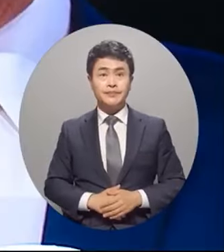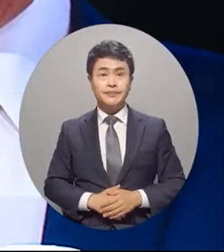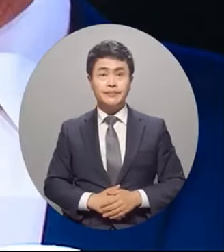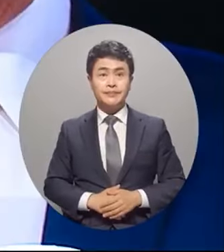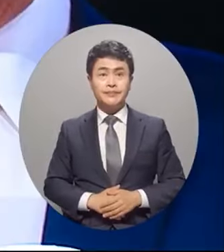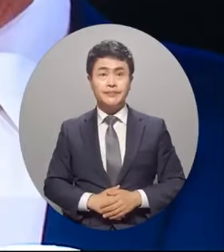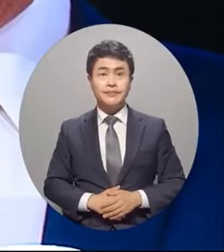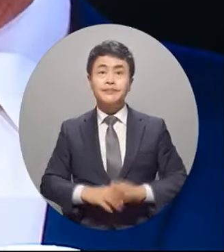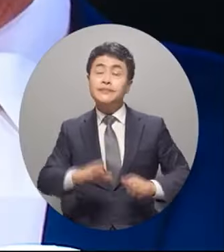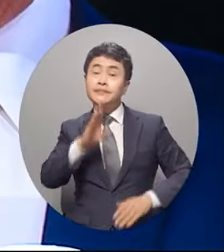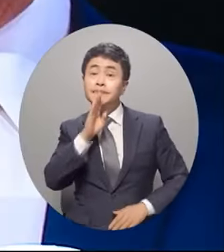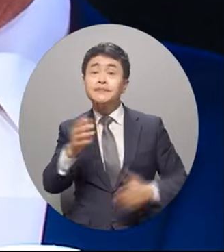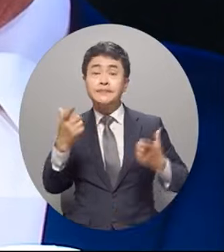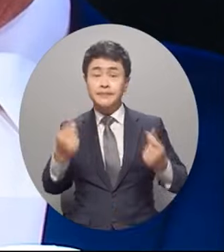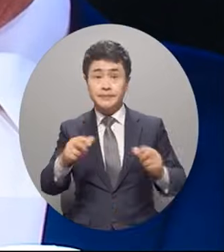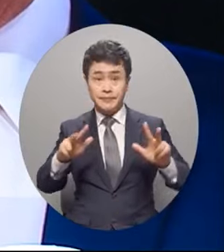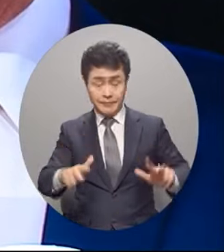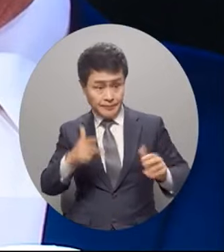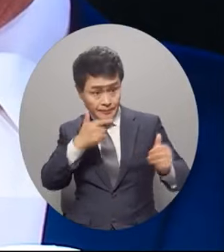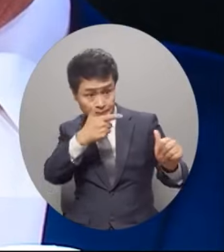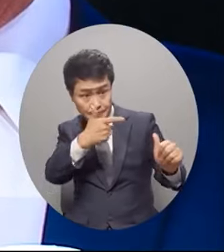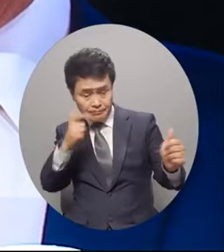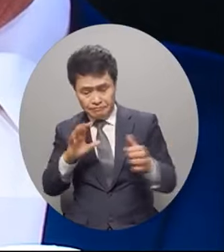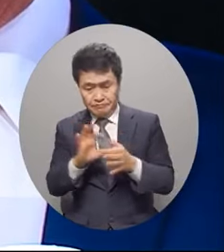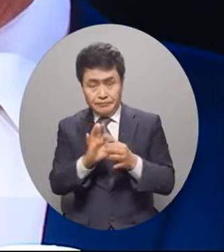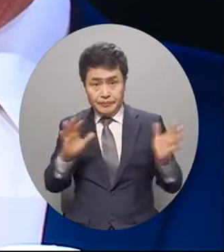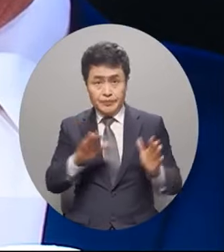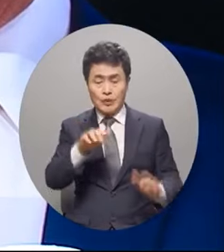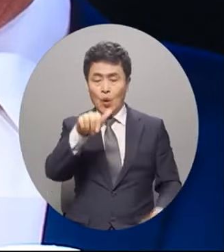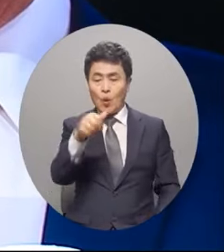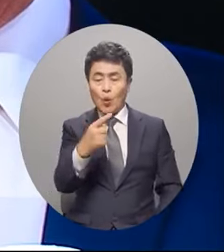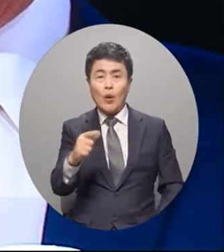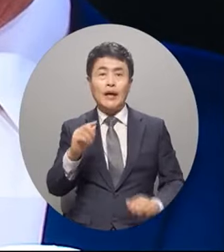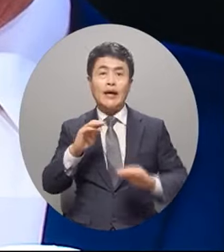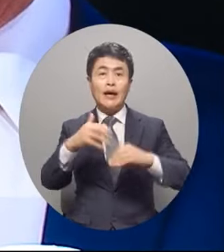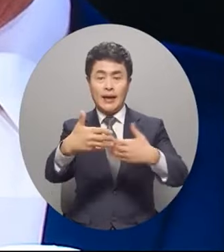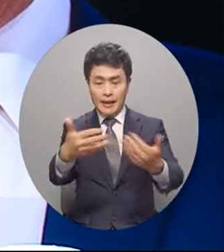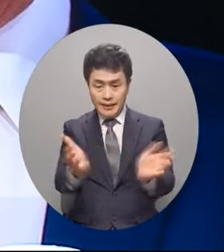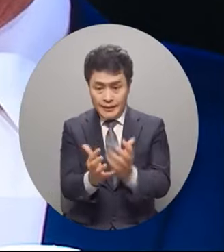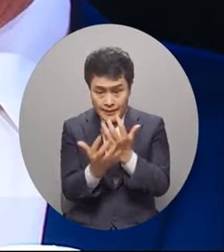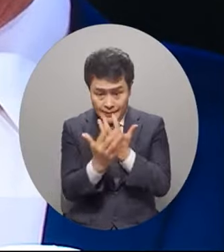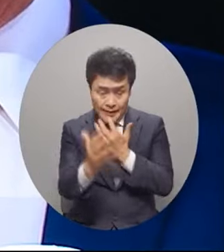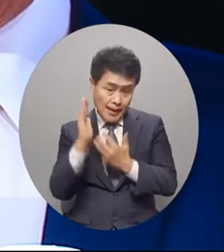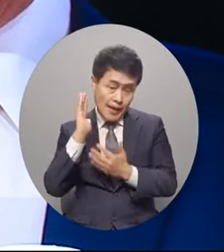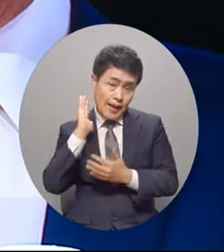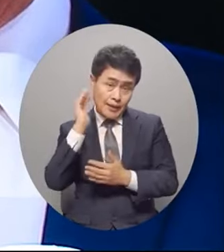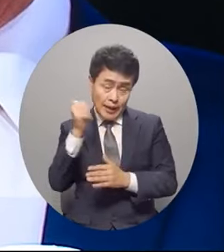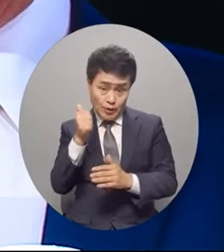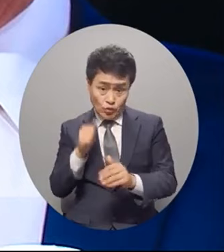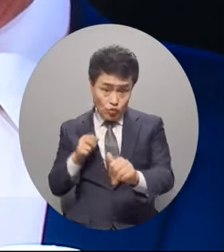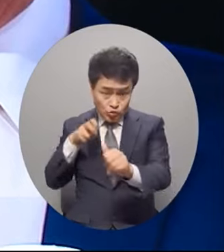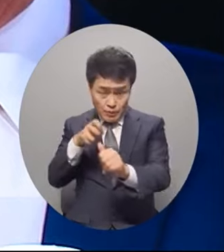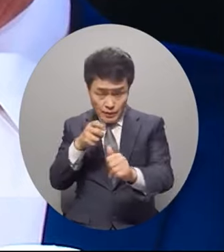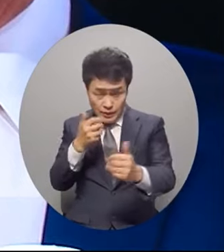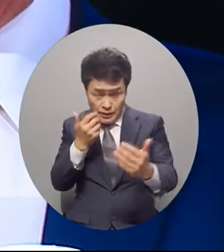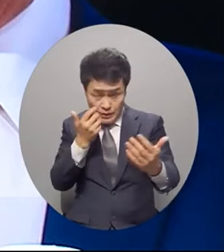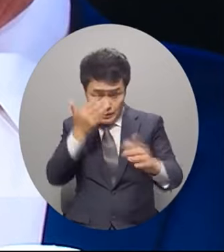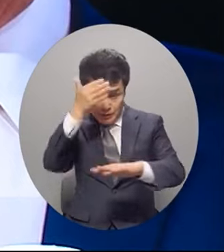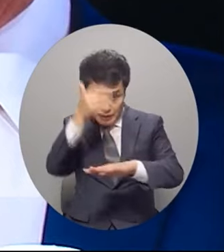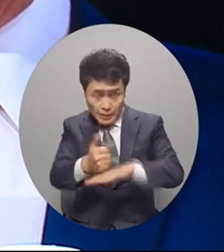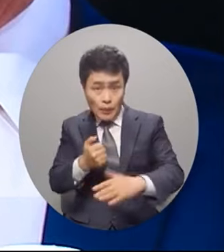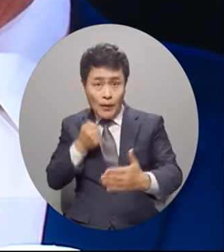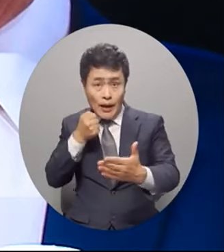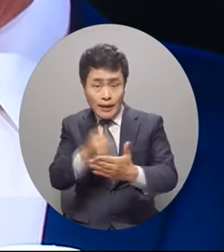거죠네 맞습니다 이번 총격과 상관없이 공화당의 대통령 후보를 최종 확정하는 전당 대회에